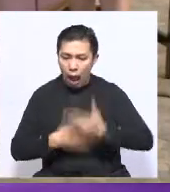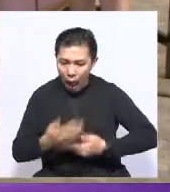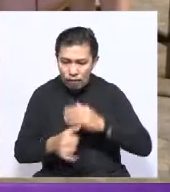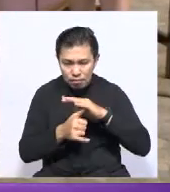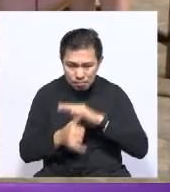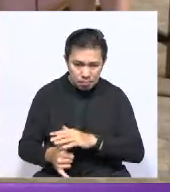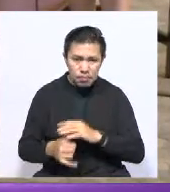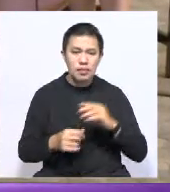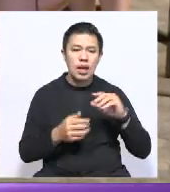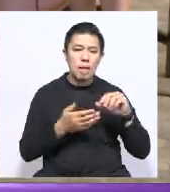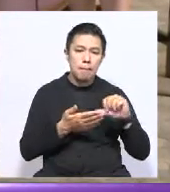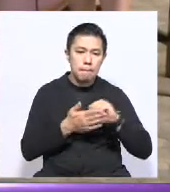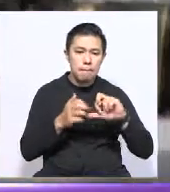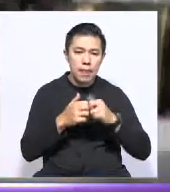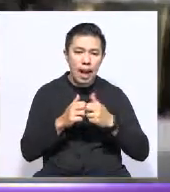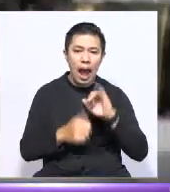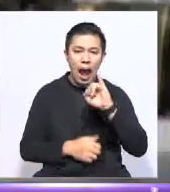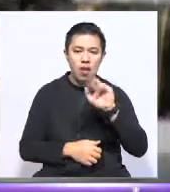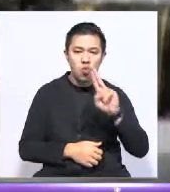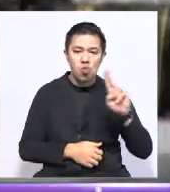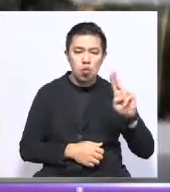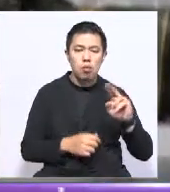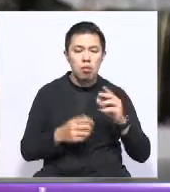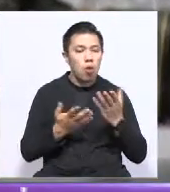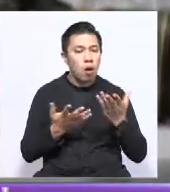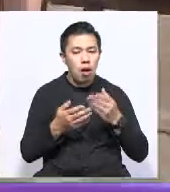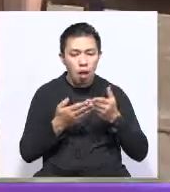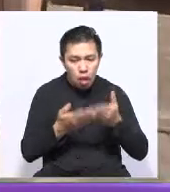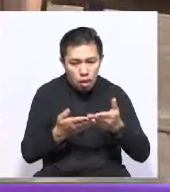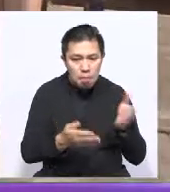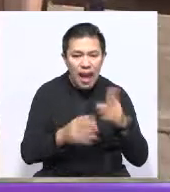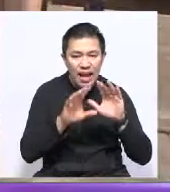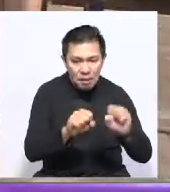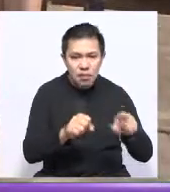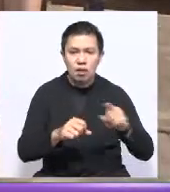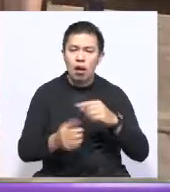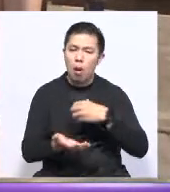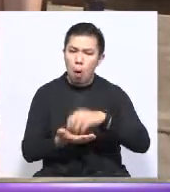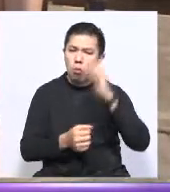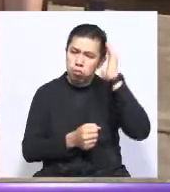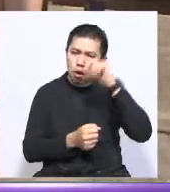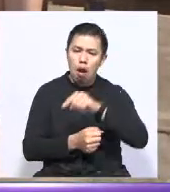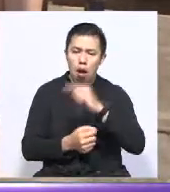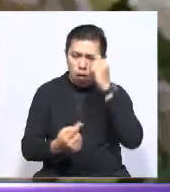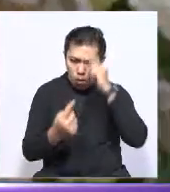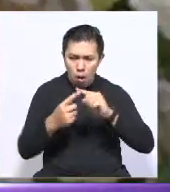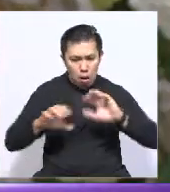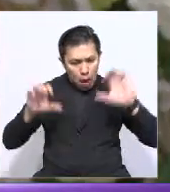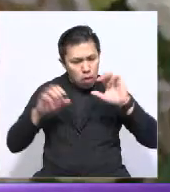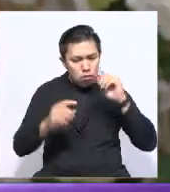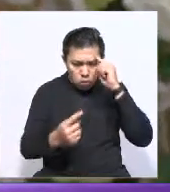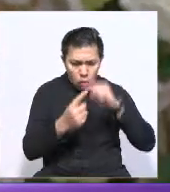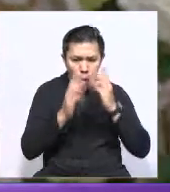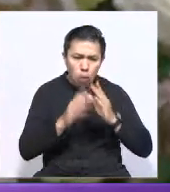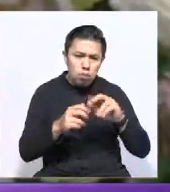ญหาประมง IUU พลโทสรรเสริญกล่าวย้ำนะคะว่ารัฐบาลให้ความสำคัญกับสื่อทุกแขนงและพร้อมที่จะตอบข้อซักถาม